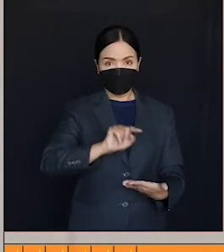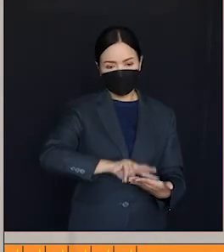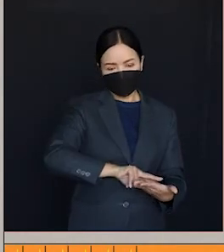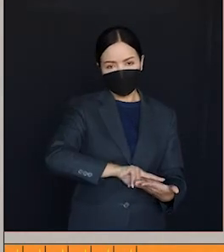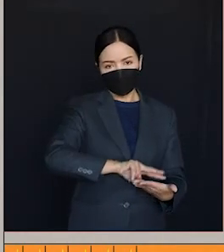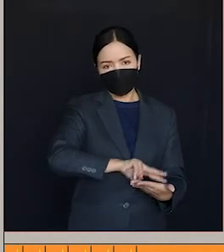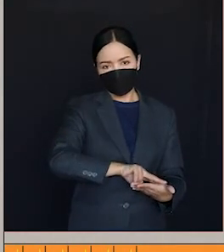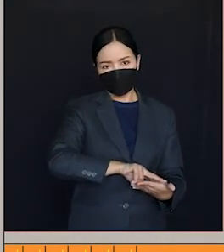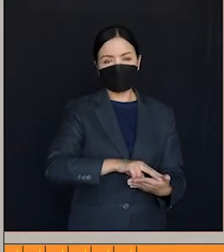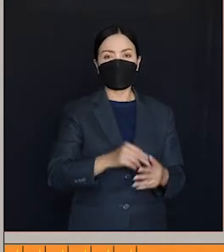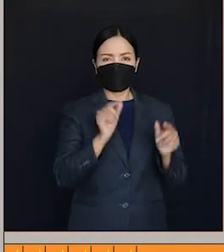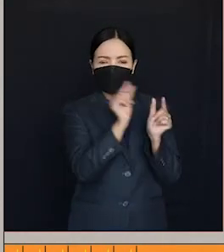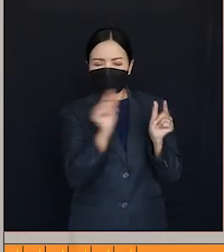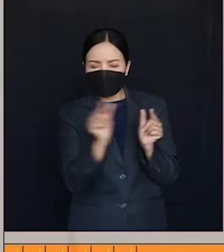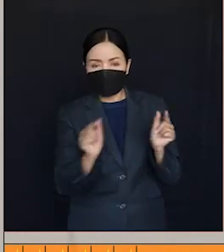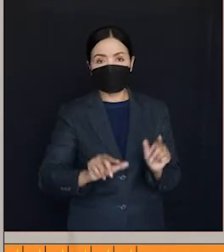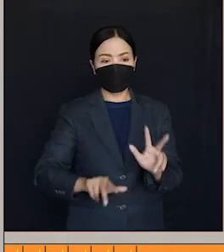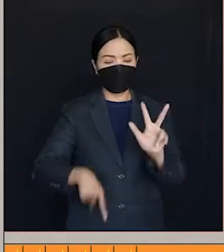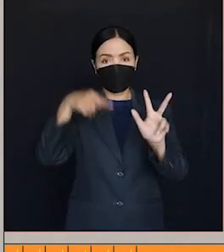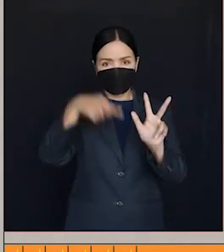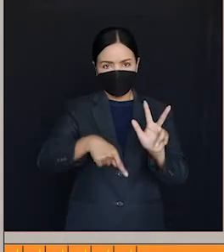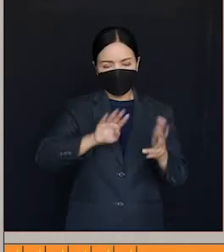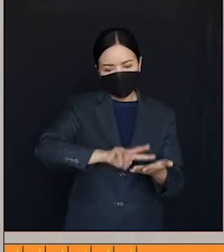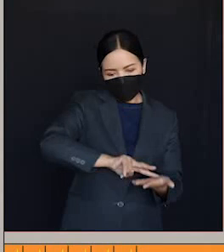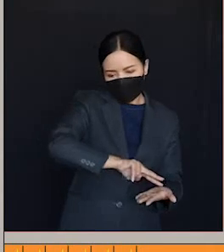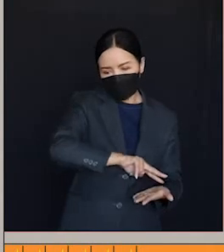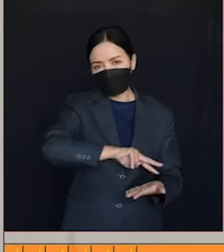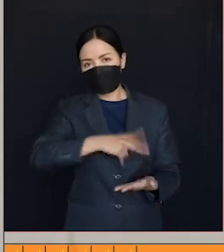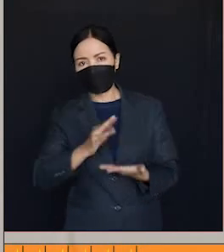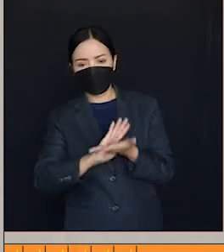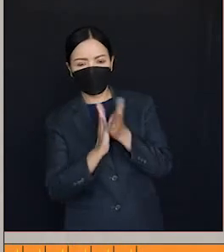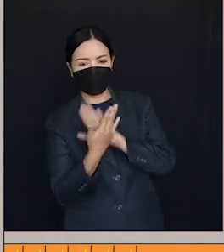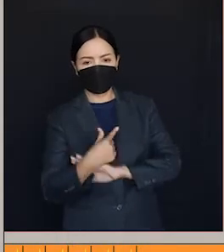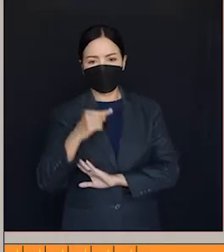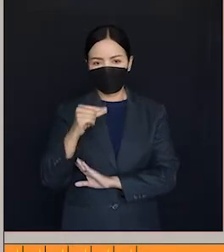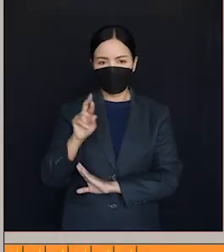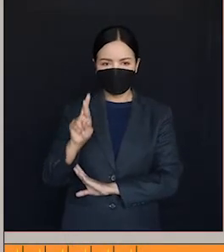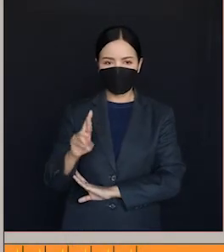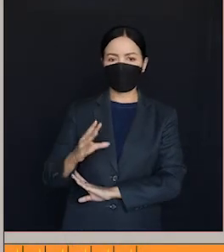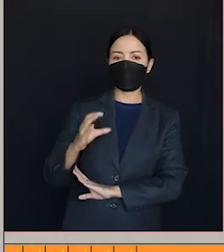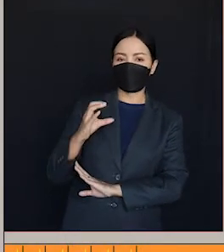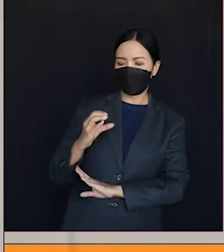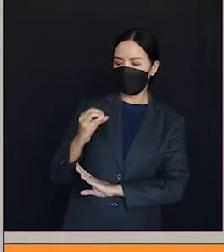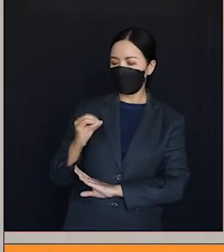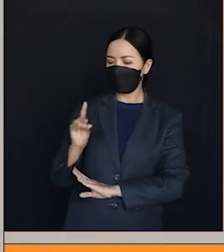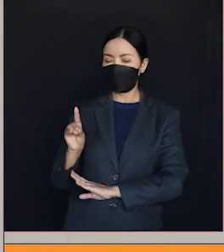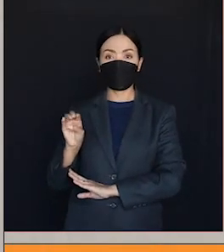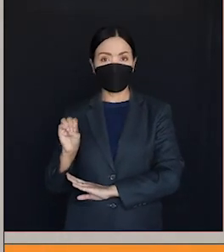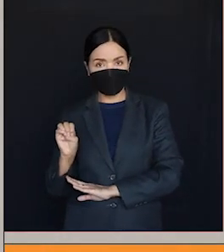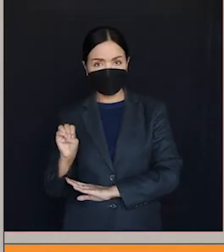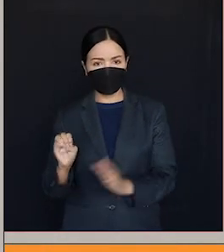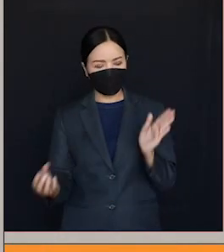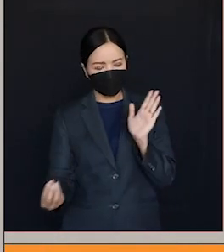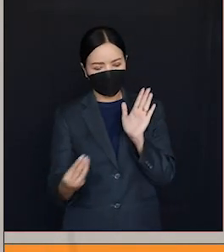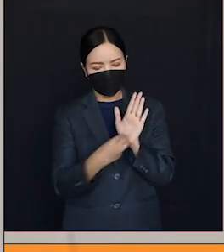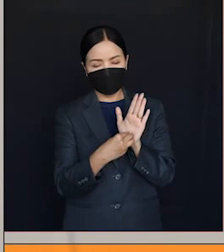มาณ 3,000 ตัวอักษรให้เป็นโค้ดเราเรียกว่า GR code ตัวเนี้ยก็จะติดอยู่ในเอกสาร